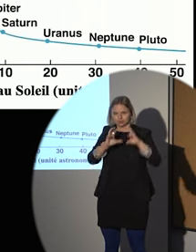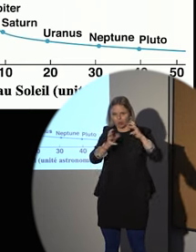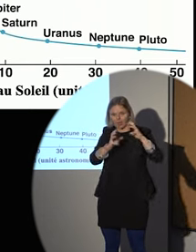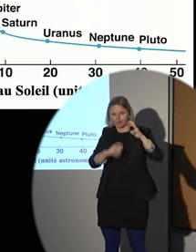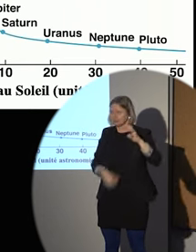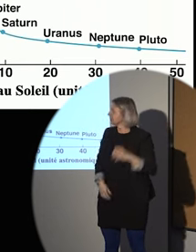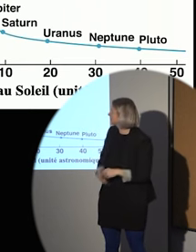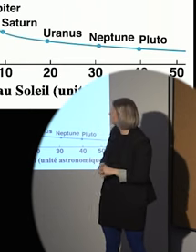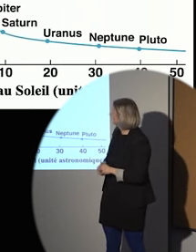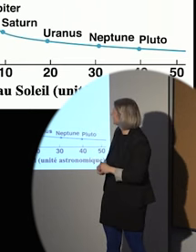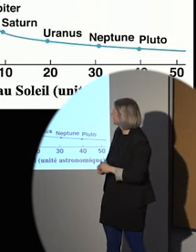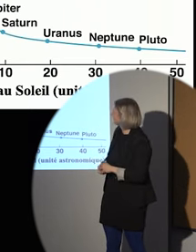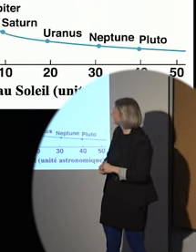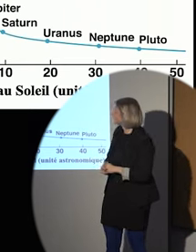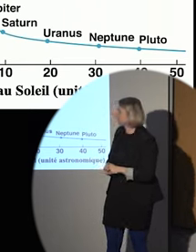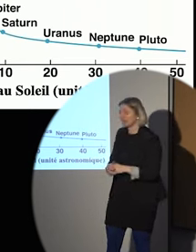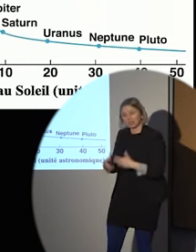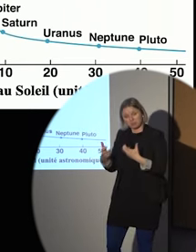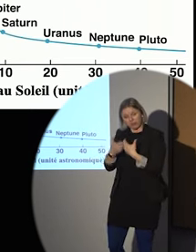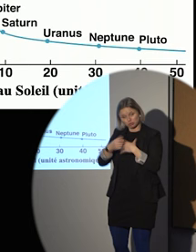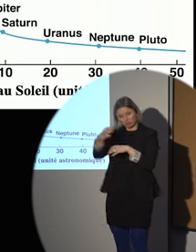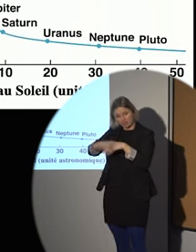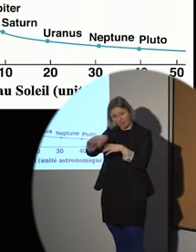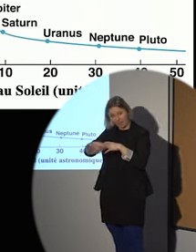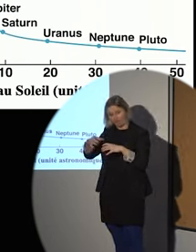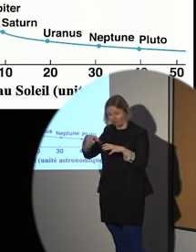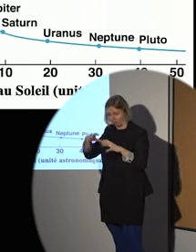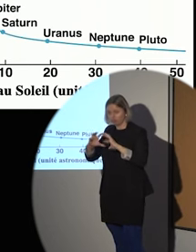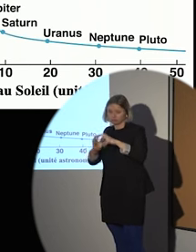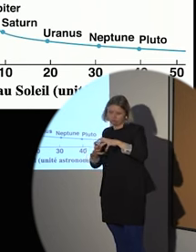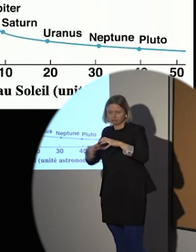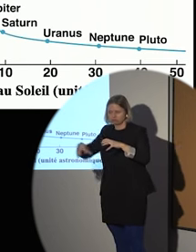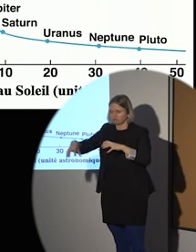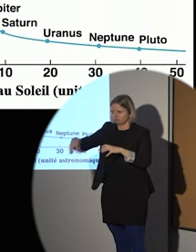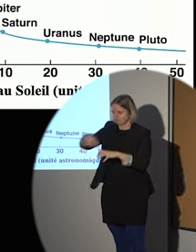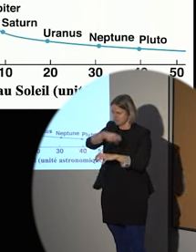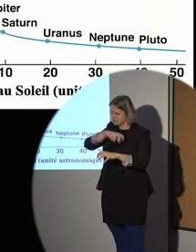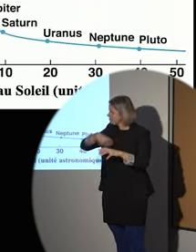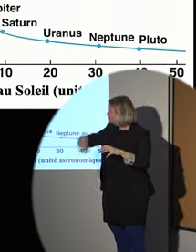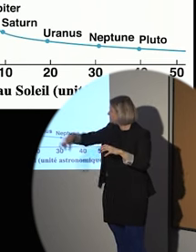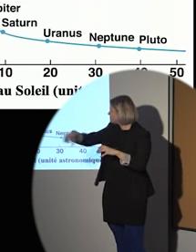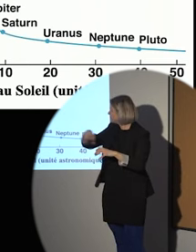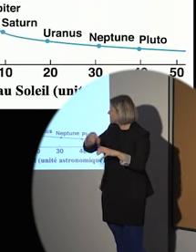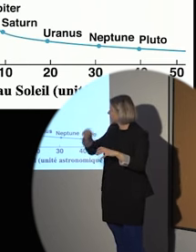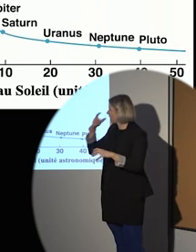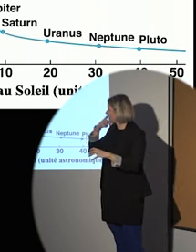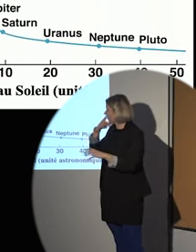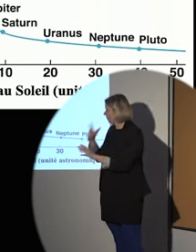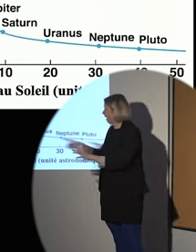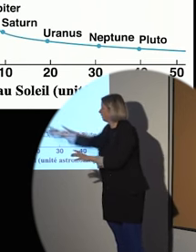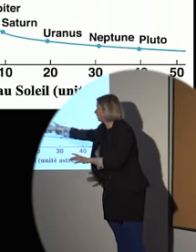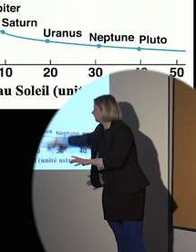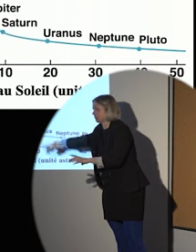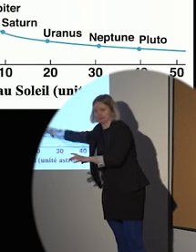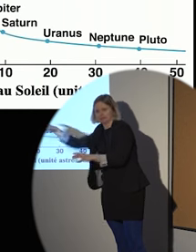avez en fait un facteur qui est de 3 en vitesse, alors qu'il y a un facteur de 10